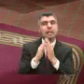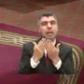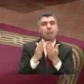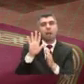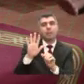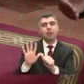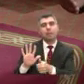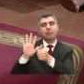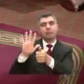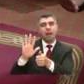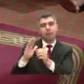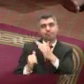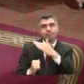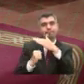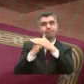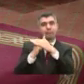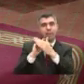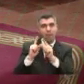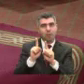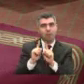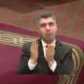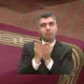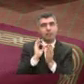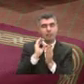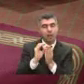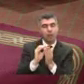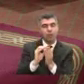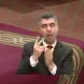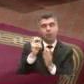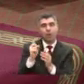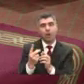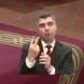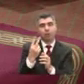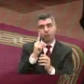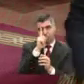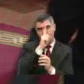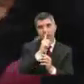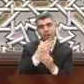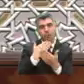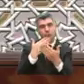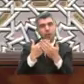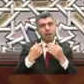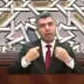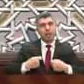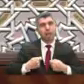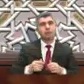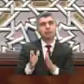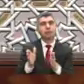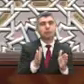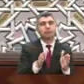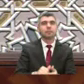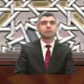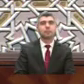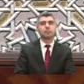والسادسة اللي واحد الشطر منهم غيبداو في 2020 والشطر الآخر في 2021. شكرا سيد الرئيس. شكرا سيد الوزير.